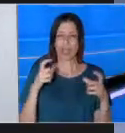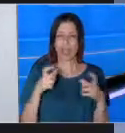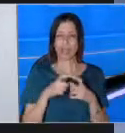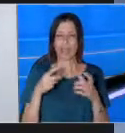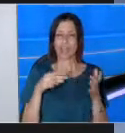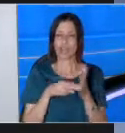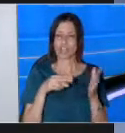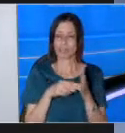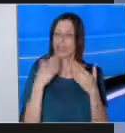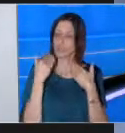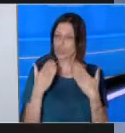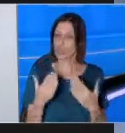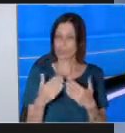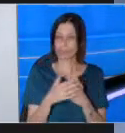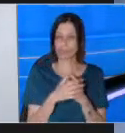השיחה הזו.